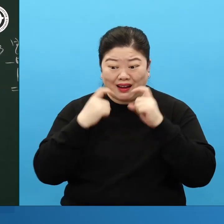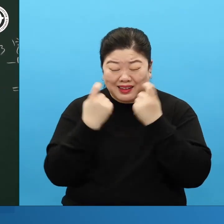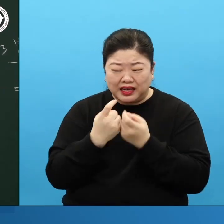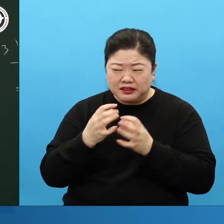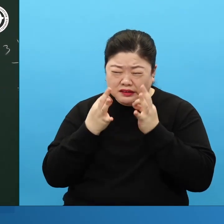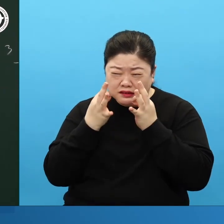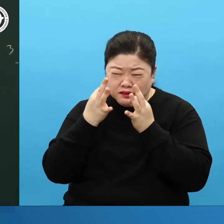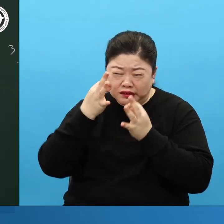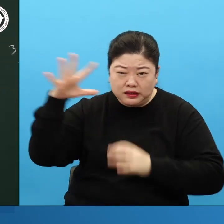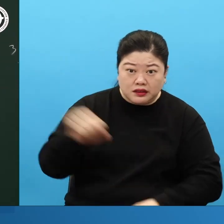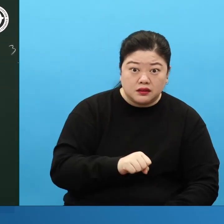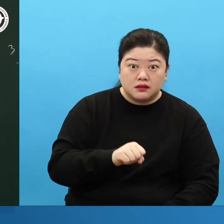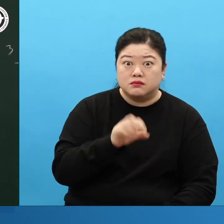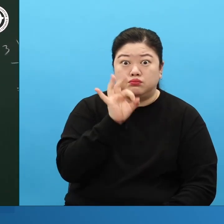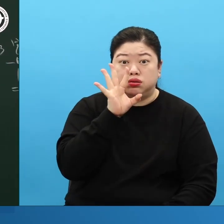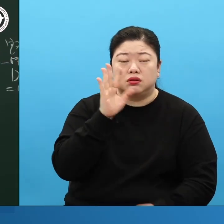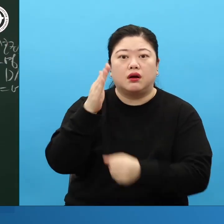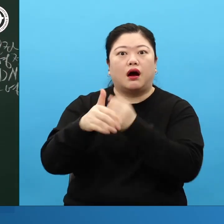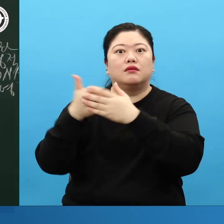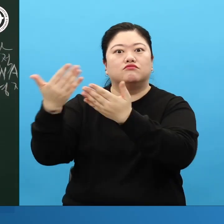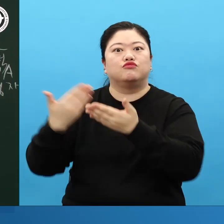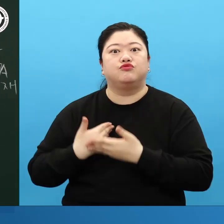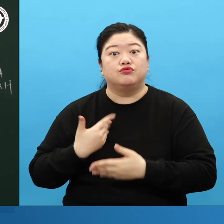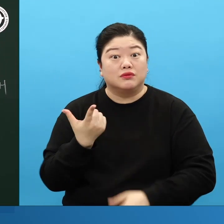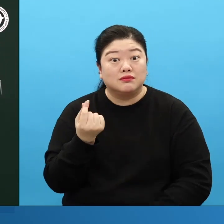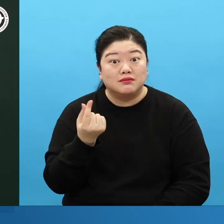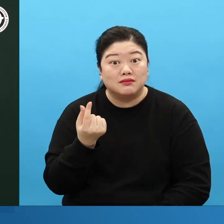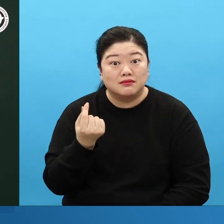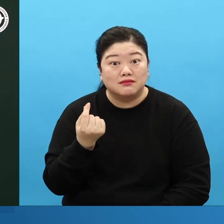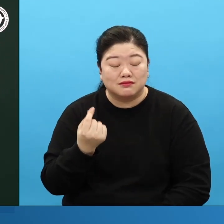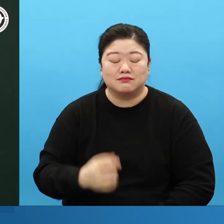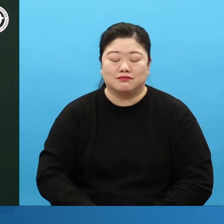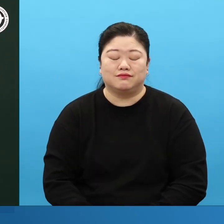lo recibimos del cielo, desde lo alto. 그래서 그 언약 가지고